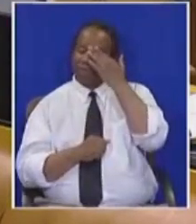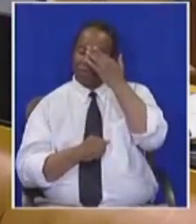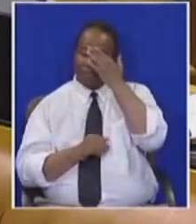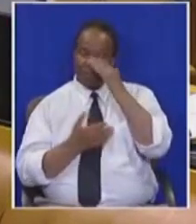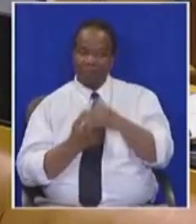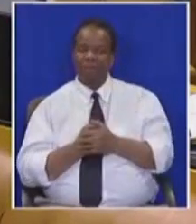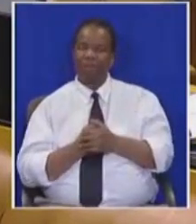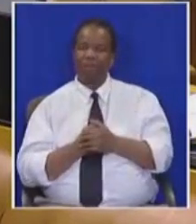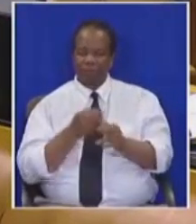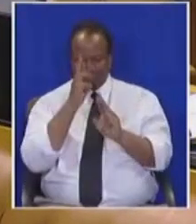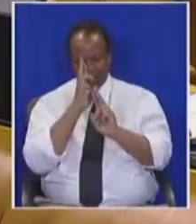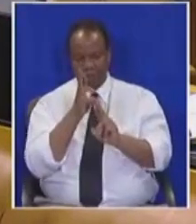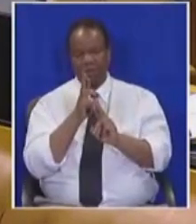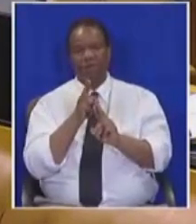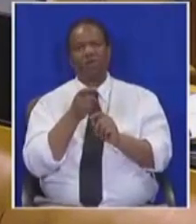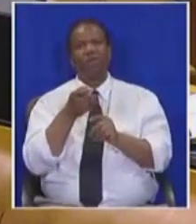Honorable Speaker,